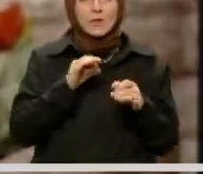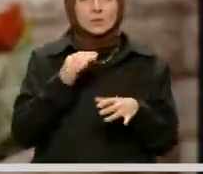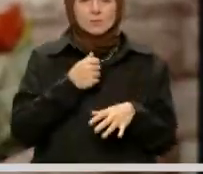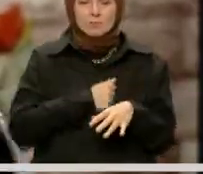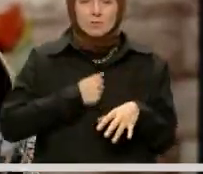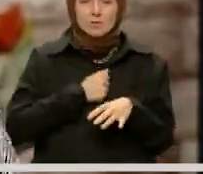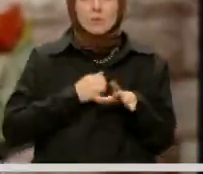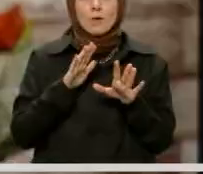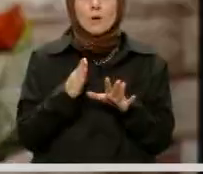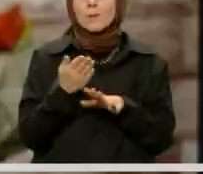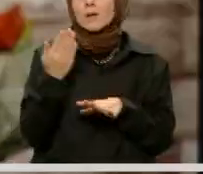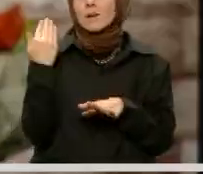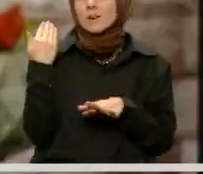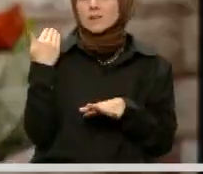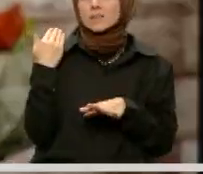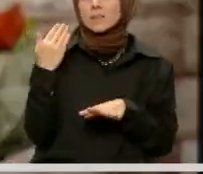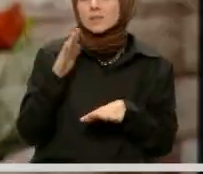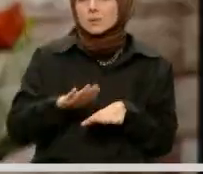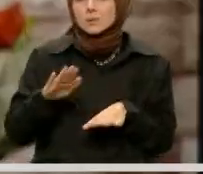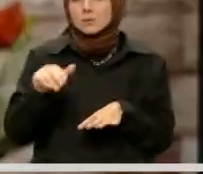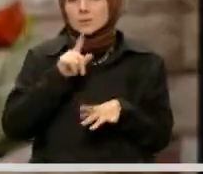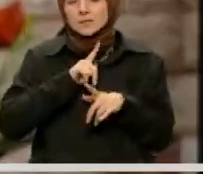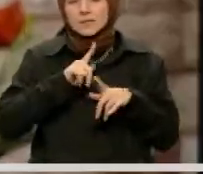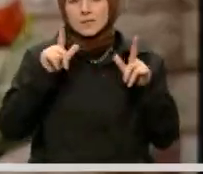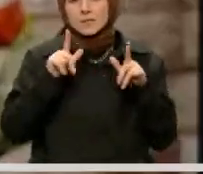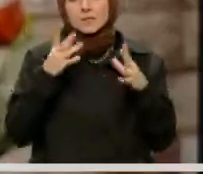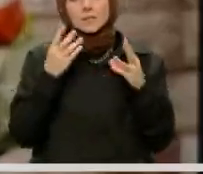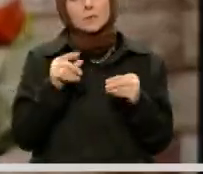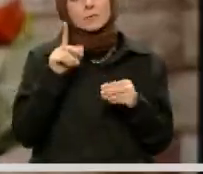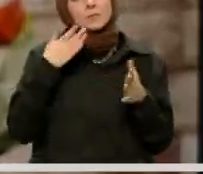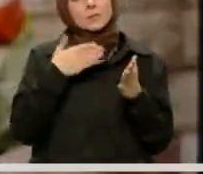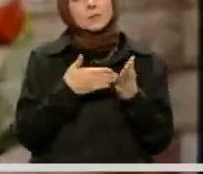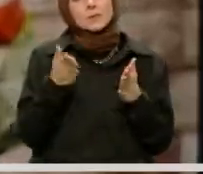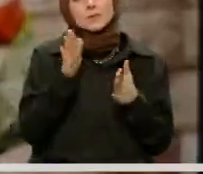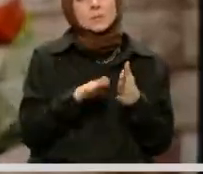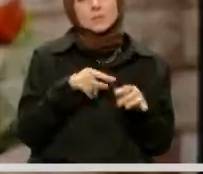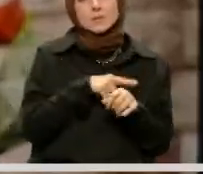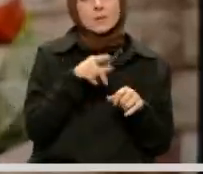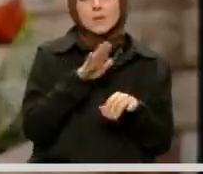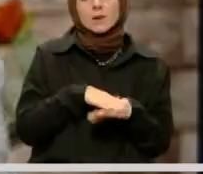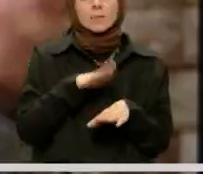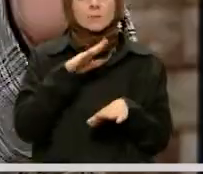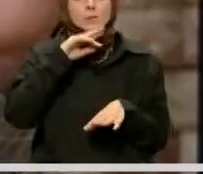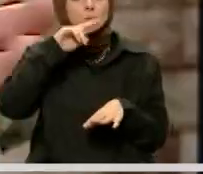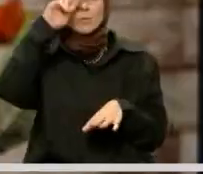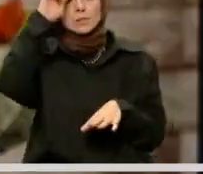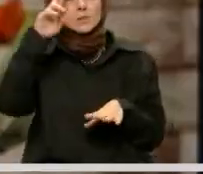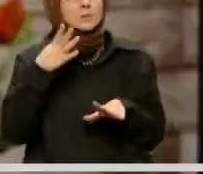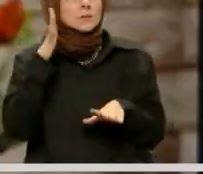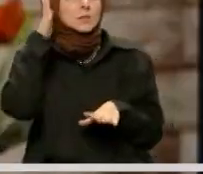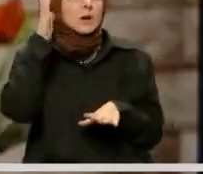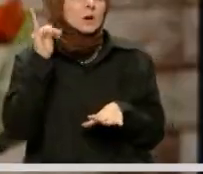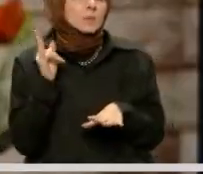şeydi ki arkada cıvıl cıvıl çocuk seslerinin olduğu bir ibadeti başka zaman da yapamıyoruz. Cumalarımız, camilerimiz tıklım